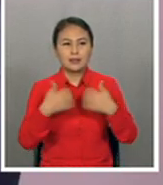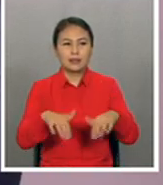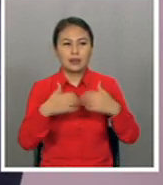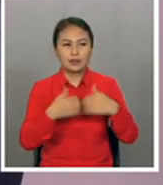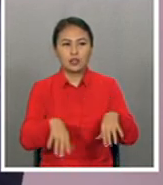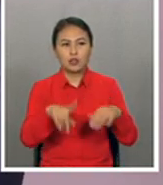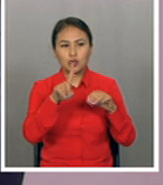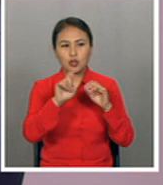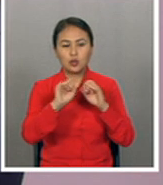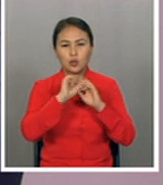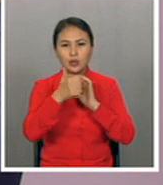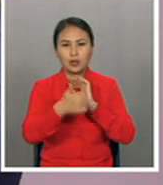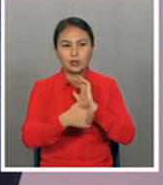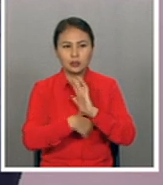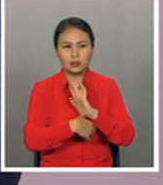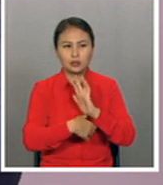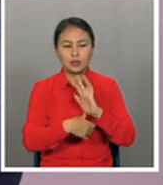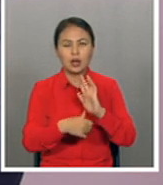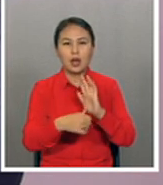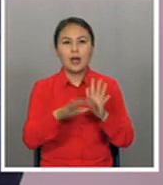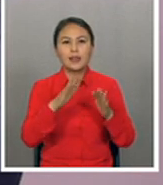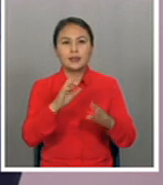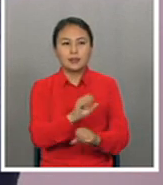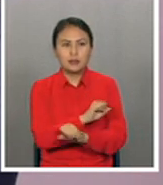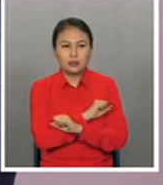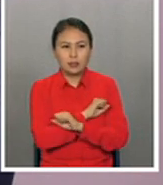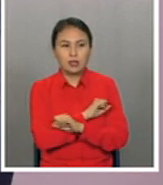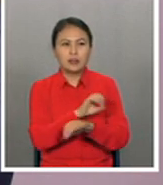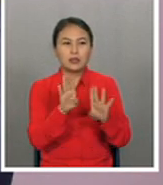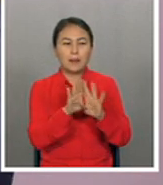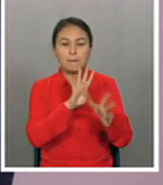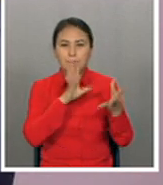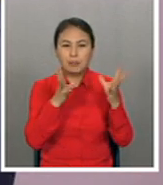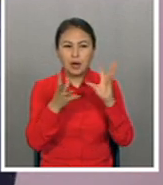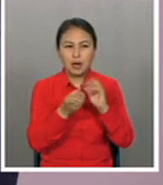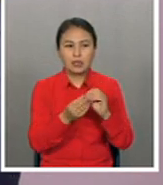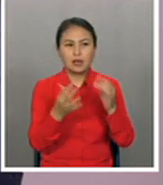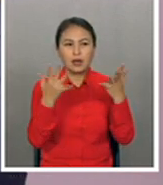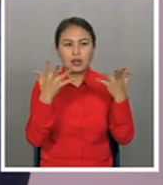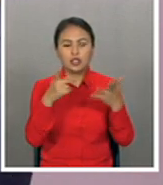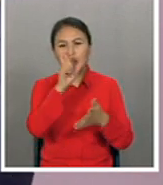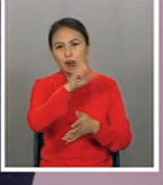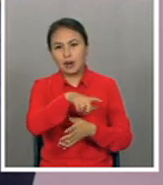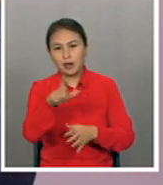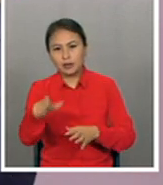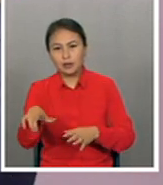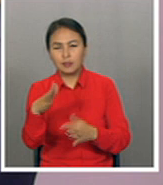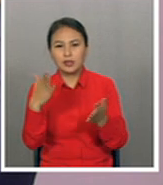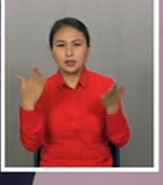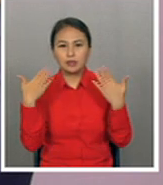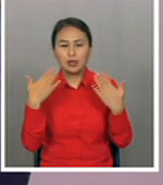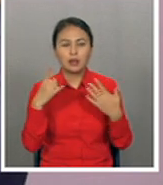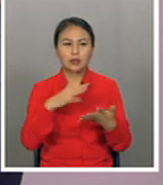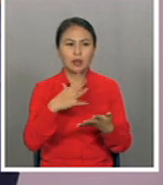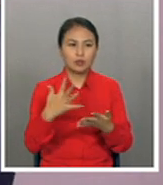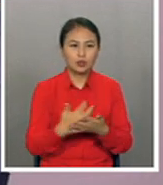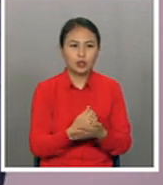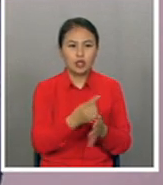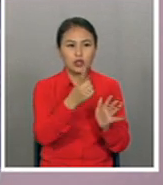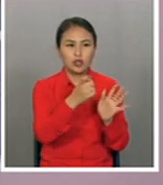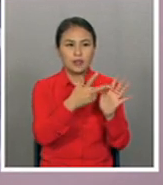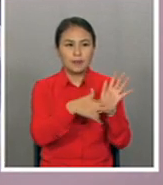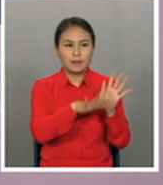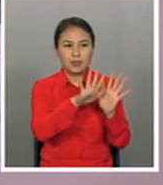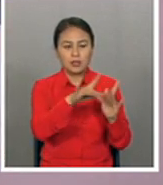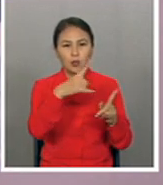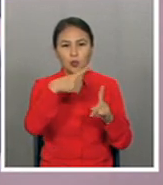116. Ал енді демалыста барлығы қанша адамның демалған табу үшін